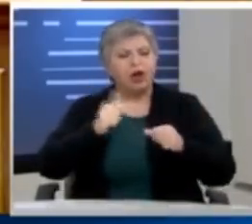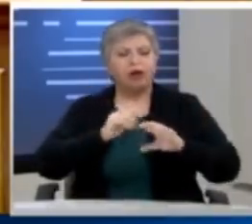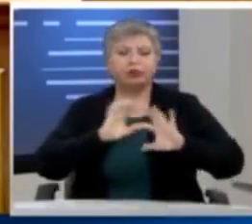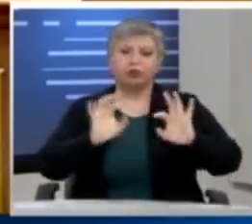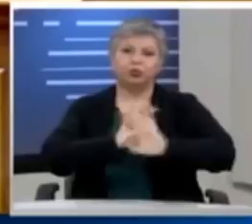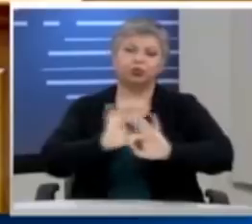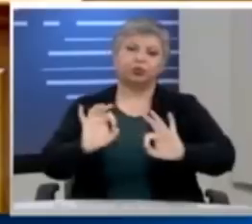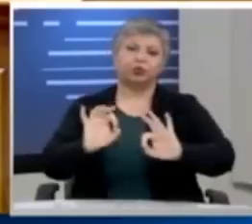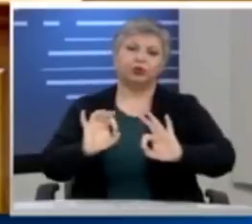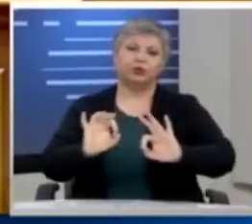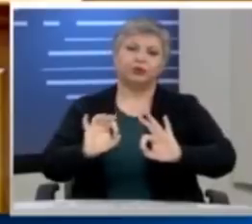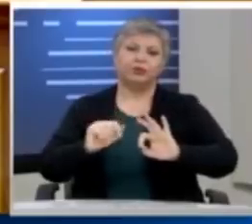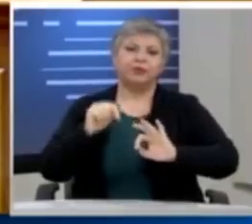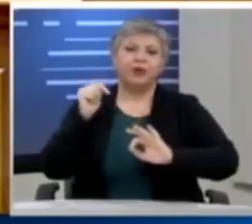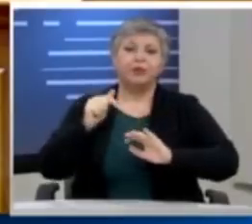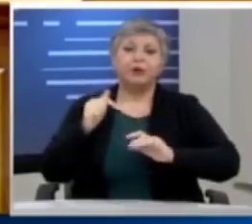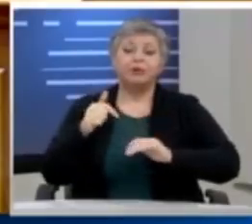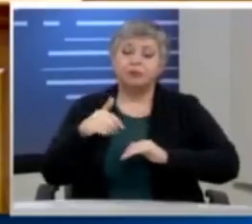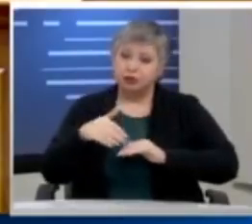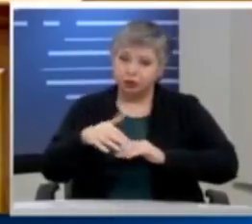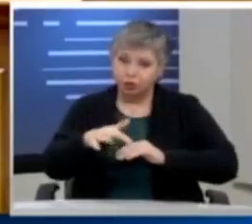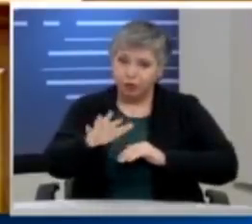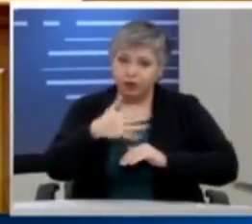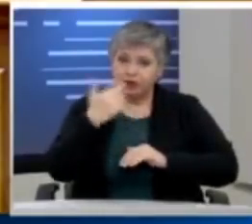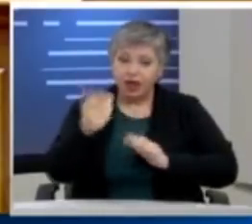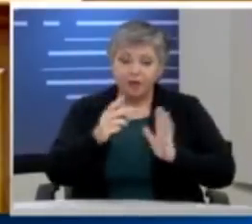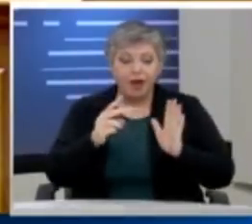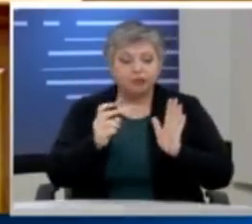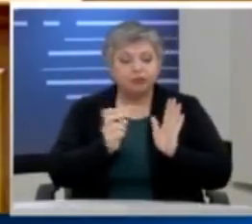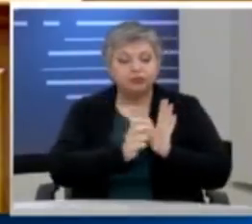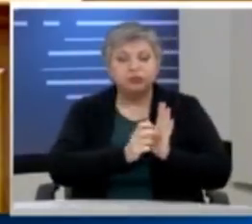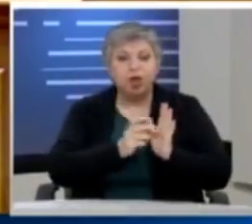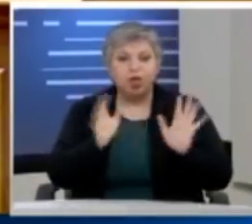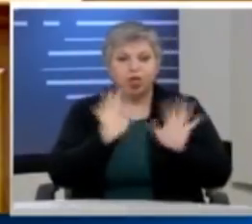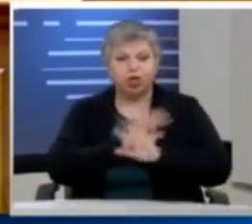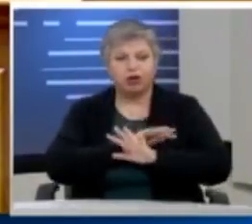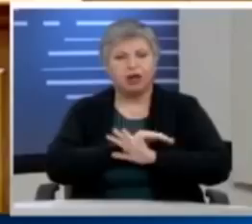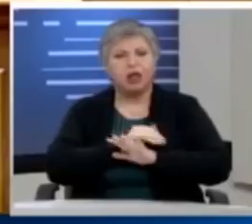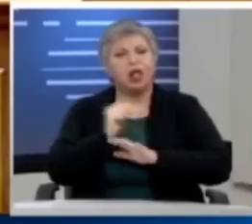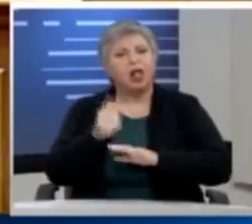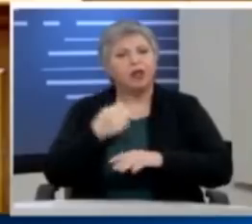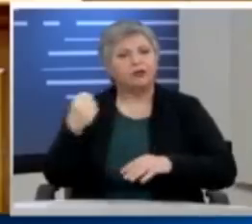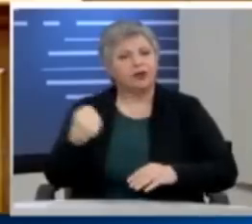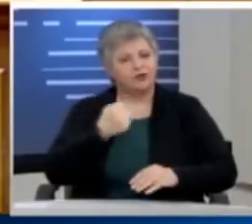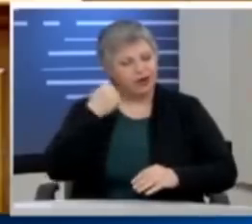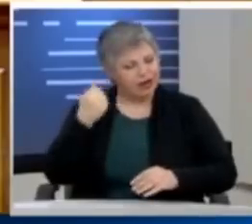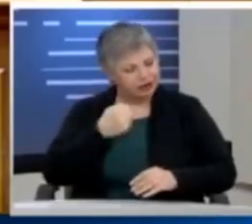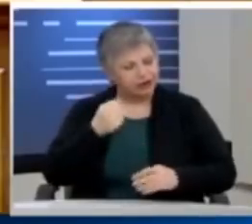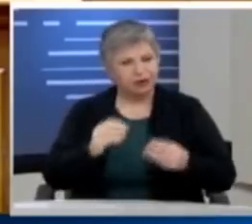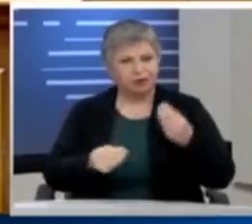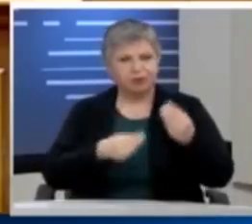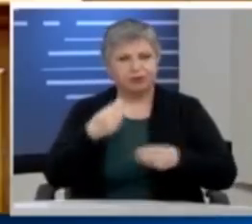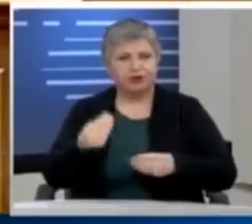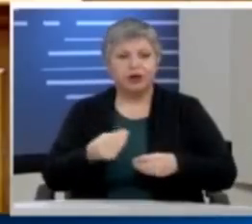αξιοποιηθεί το επόμενο διάστημα στο μέλλον από οποιονδήποτε. Λέτε ότι δεν έγινε γιατί έτσι γίνονται